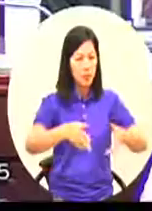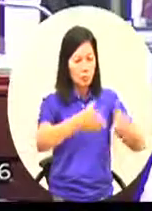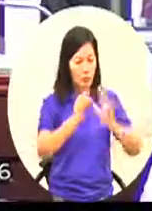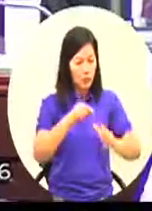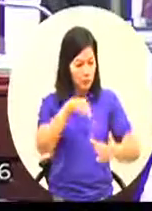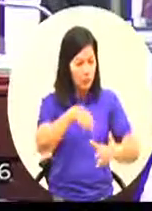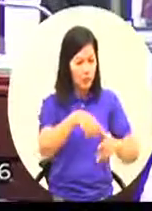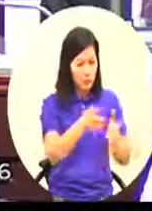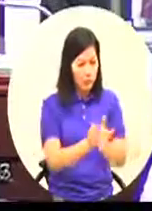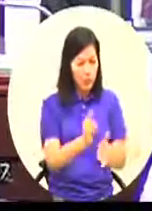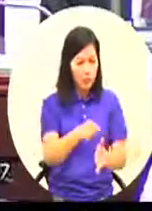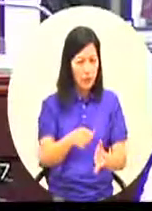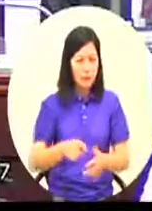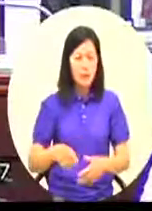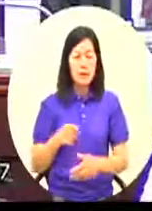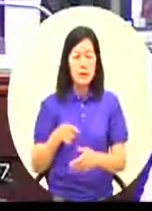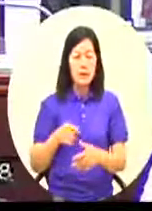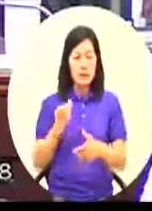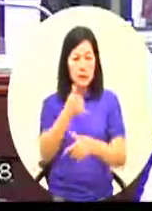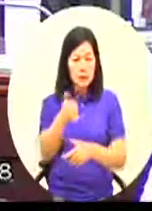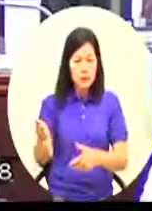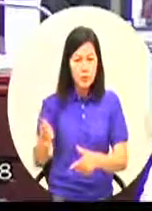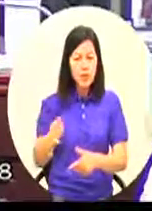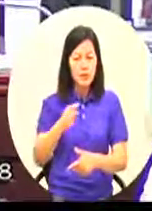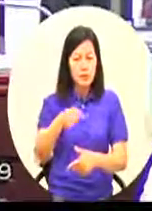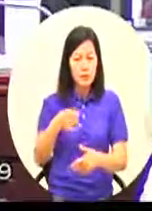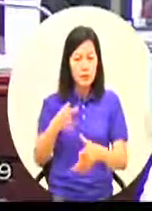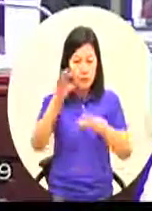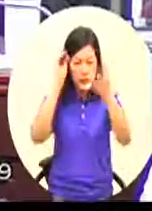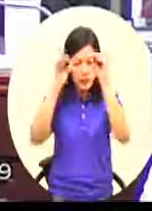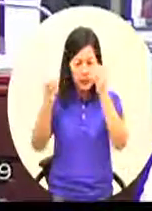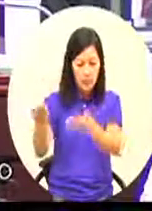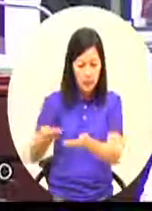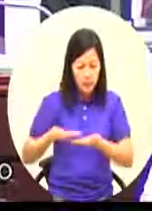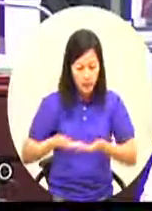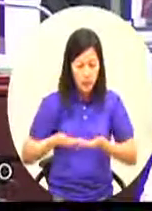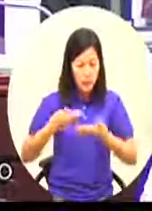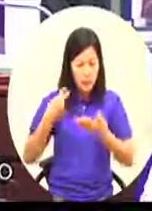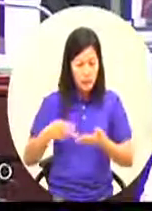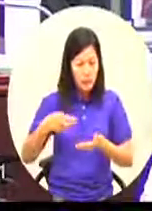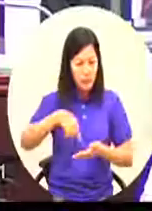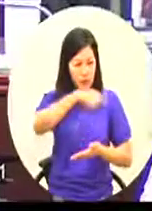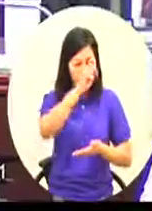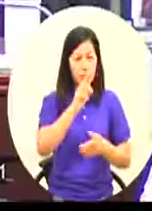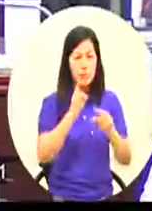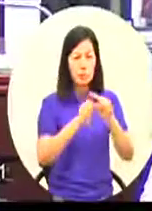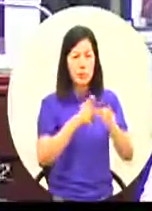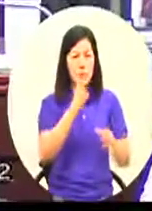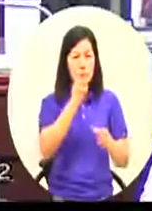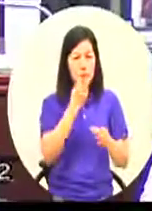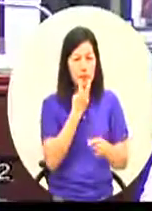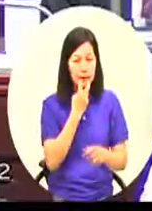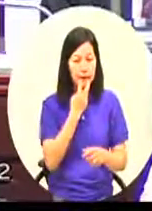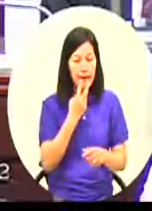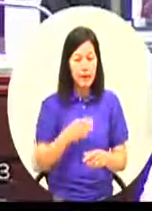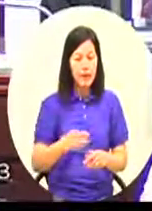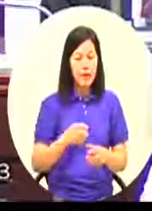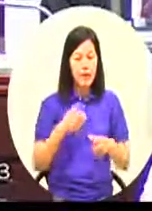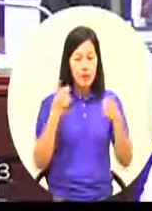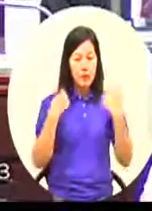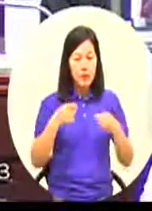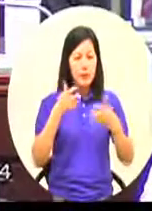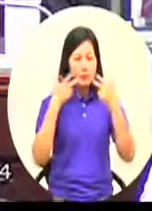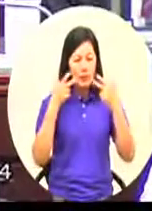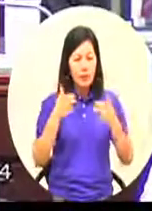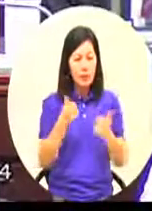请议员把资料给我，我想我一定会到中央哦，如果原民会或者公共工程委